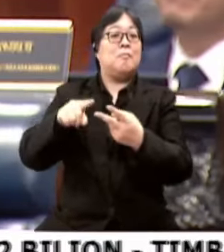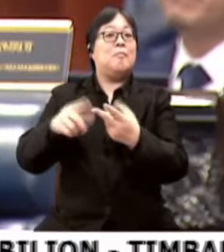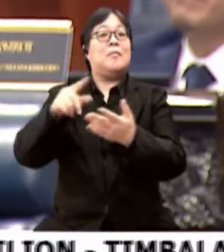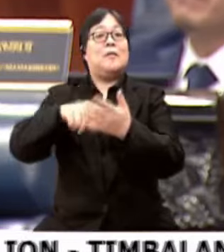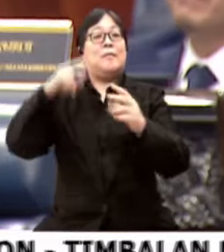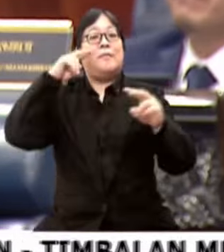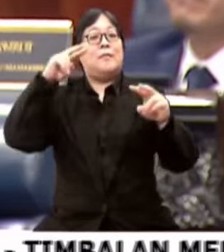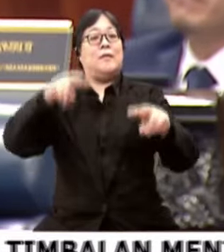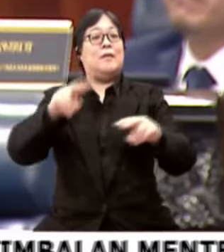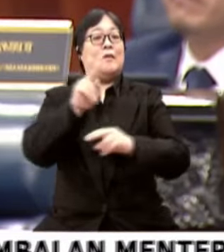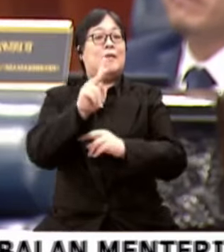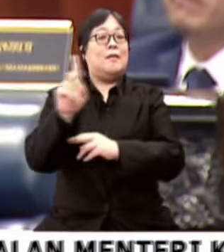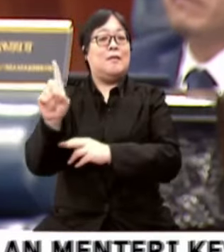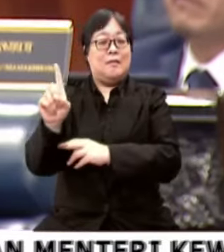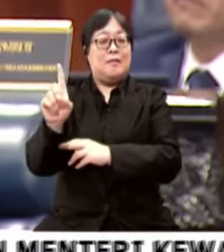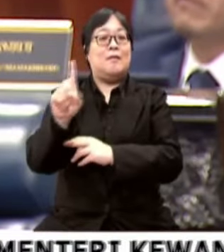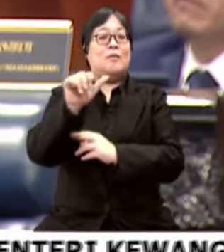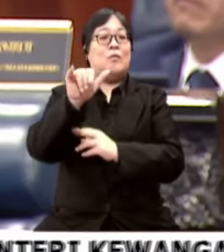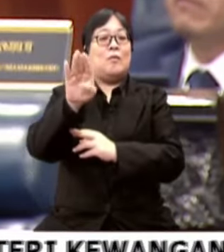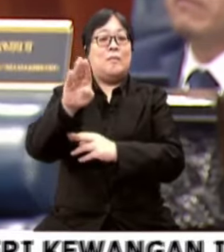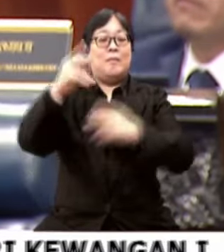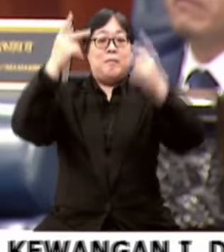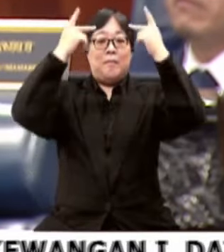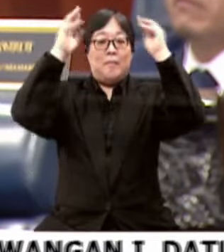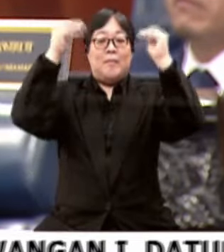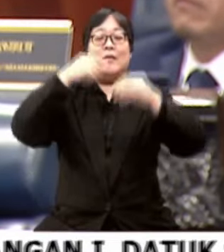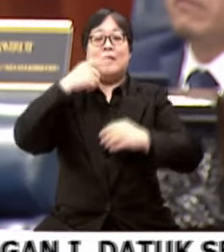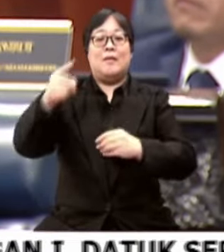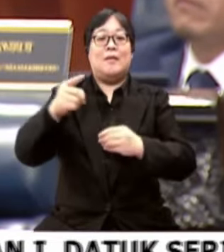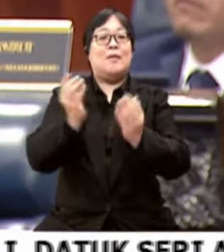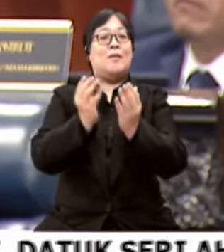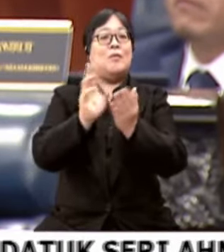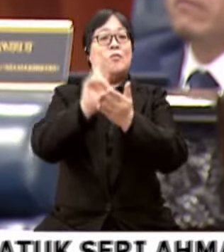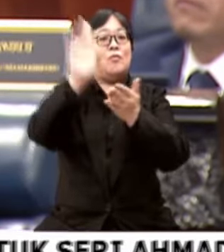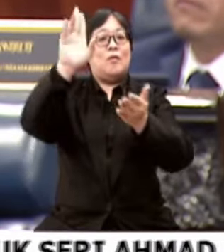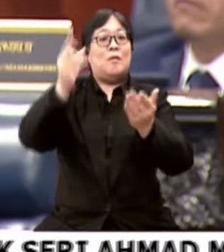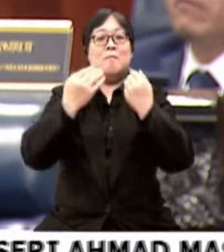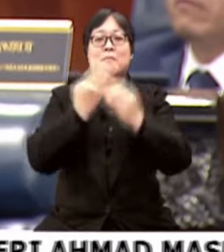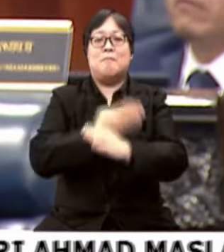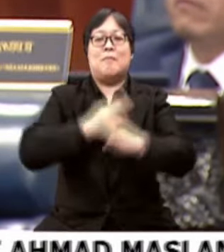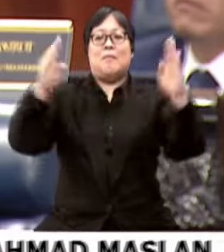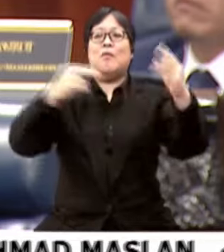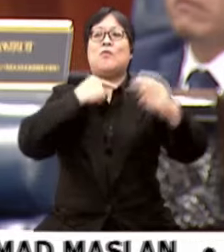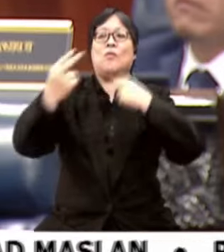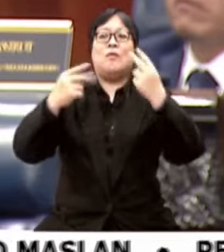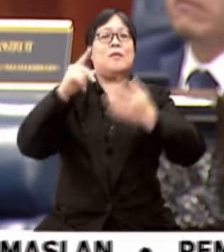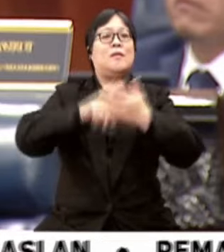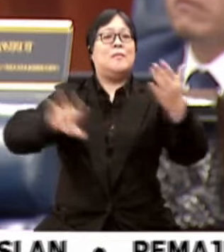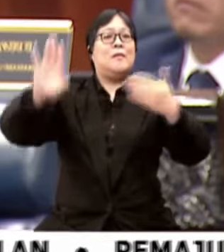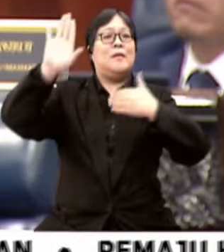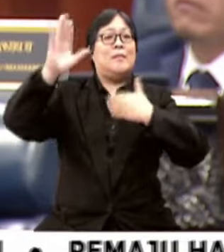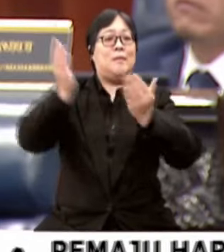Kementerian terhadap kenyataannya menteri yang menyebutkan mahasiswa bebas bersuara apa jaminan